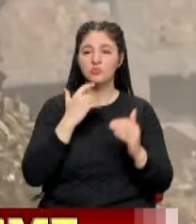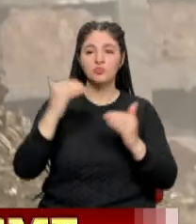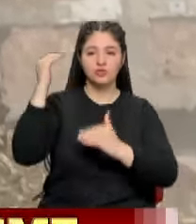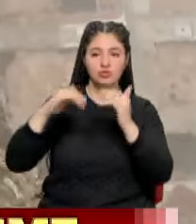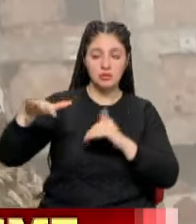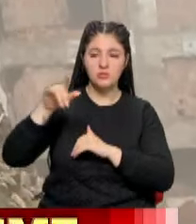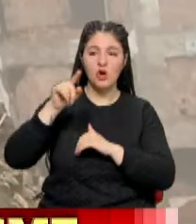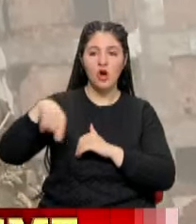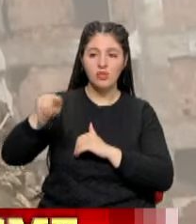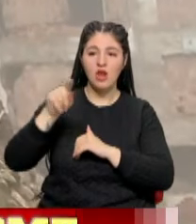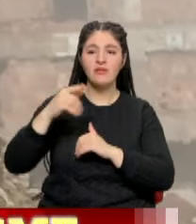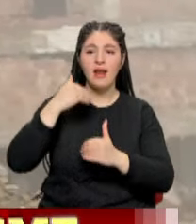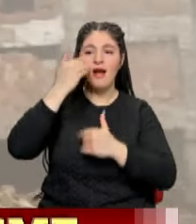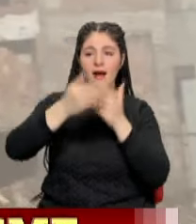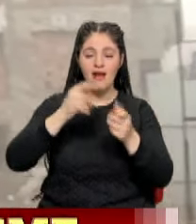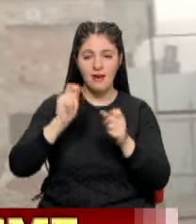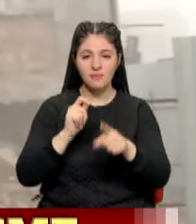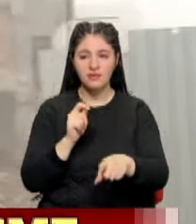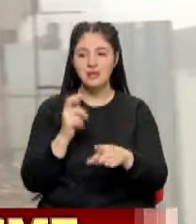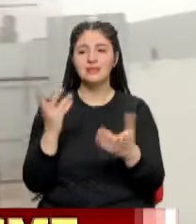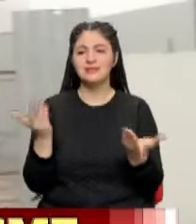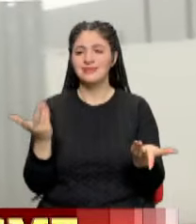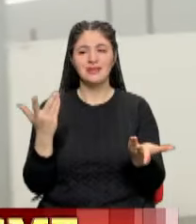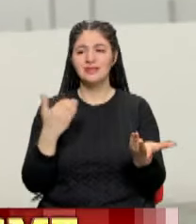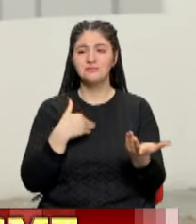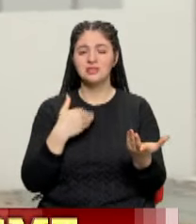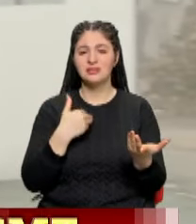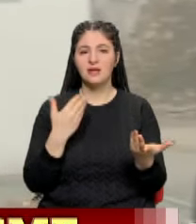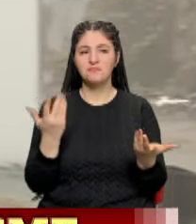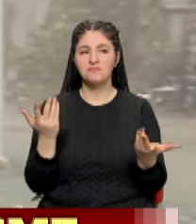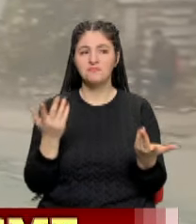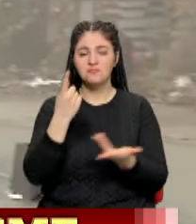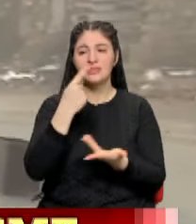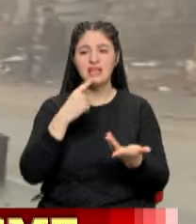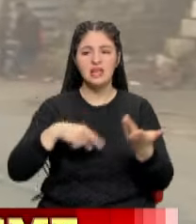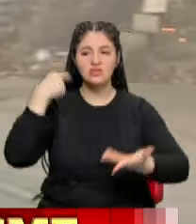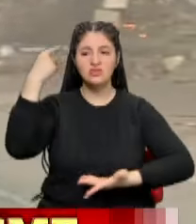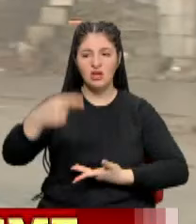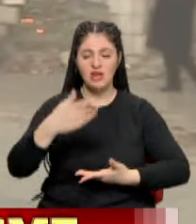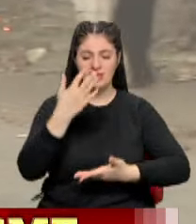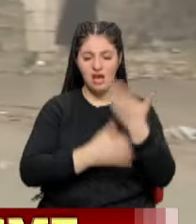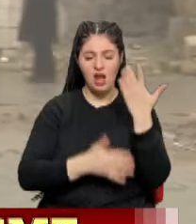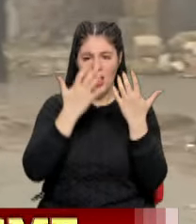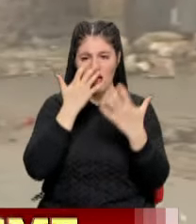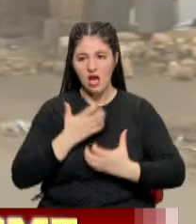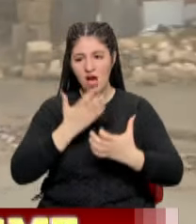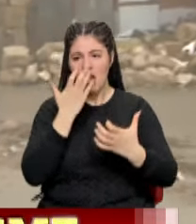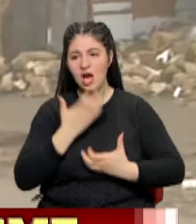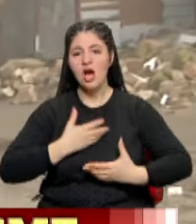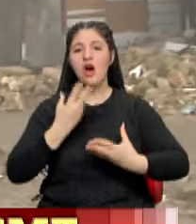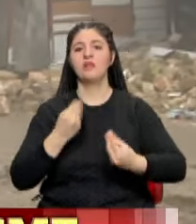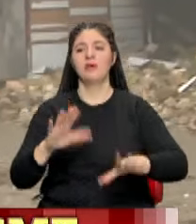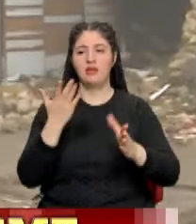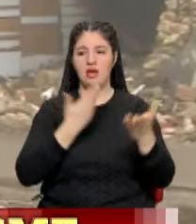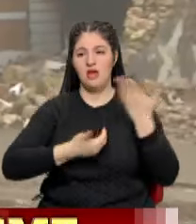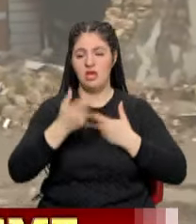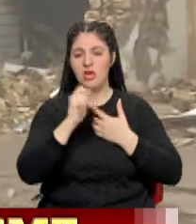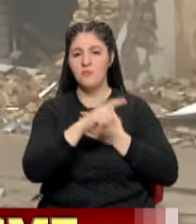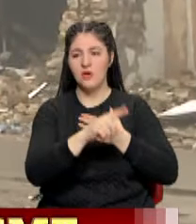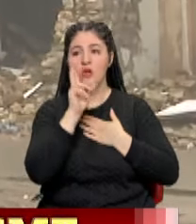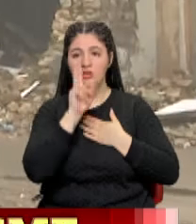büyüklerimiz, onların anlattıkları zaten bize bir yıl sonra yaraların sarılıp sarılmadığını